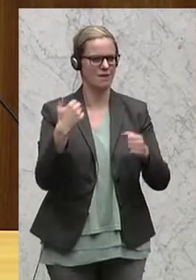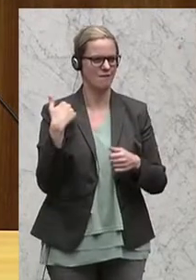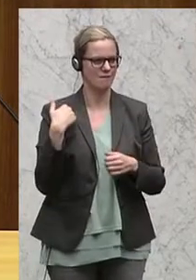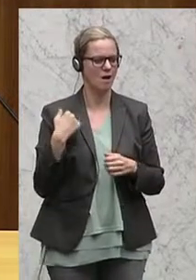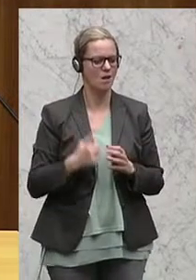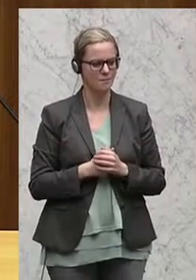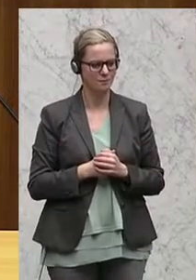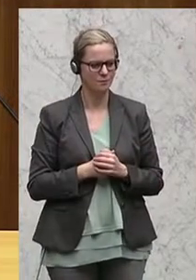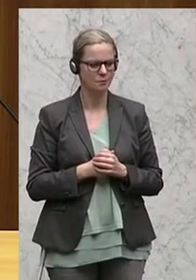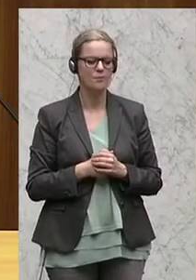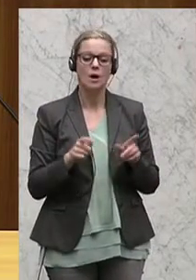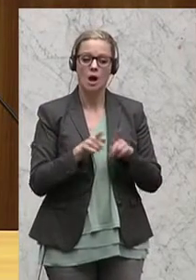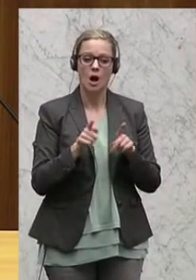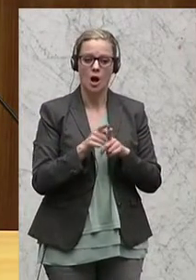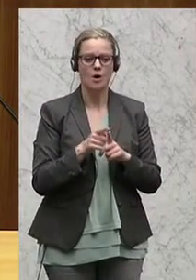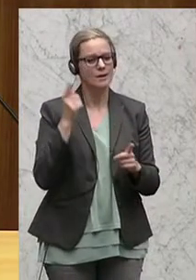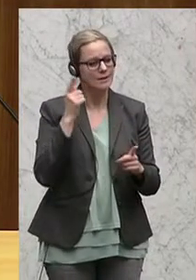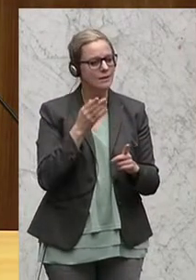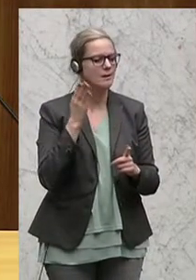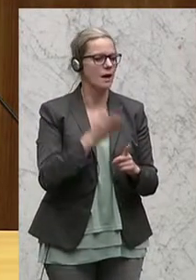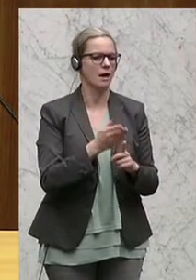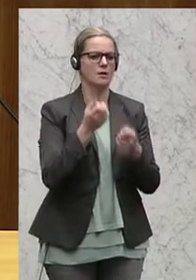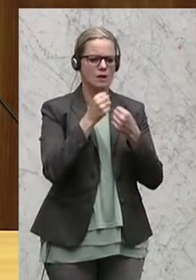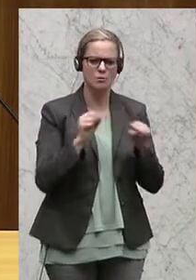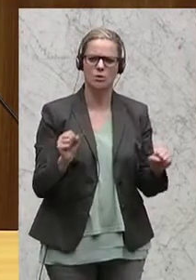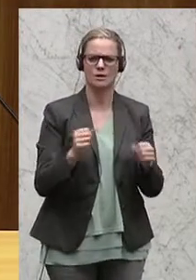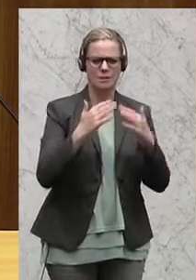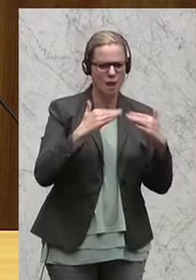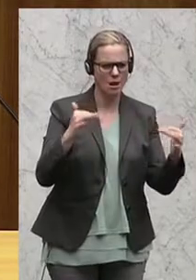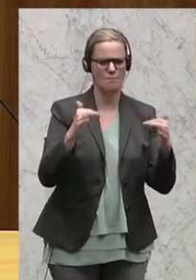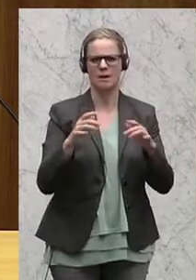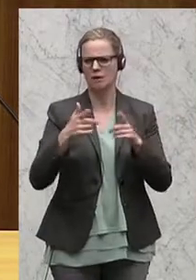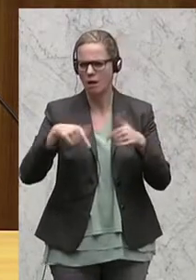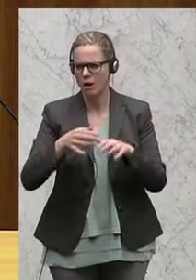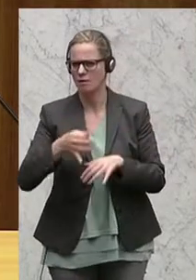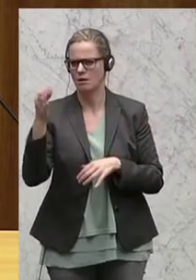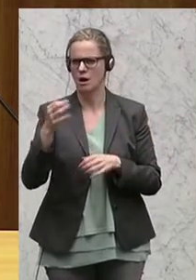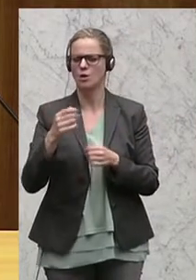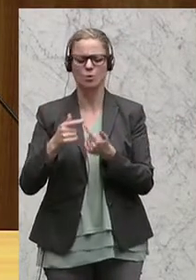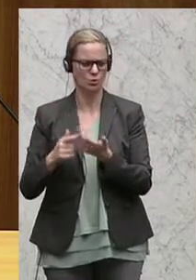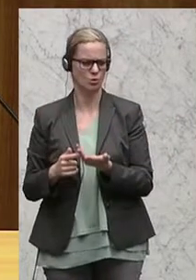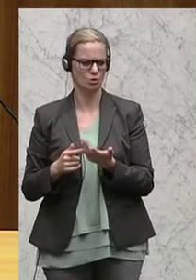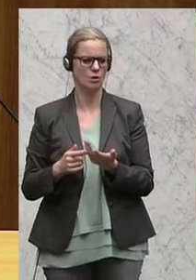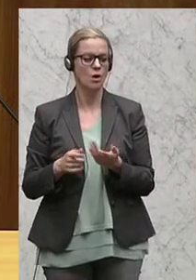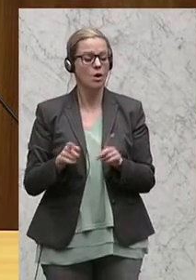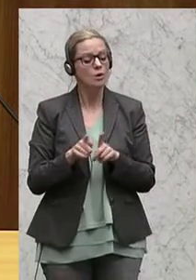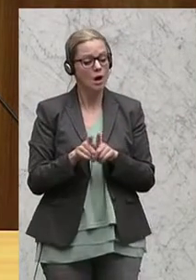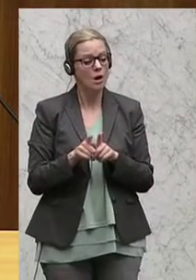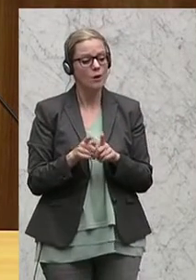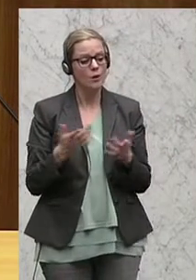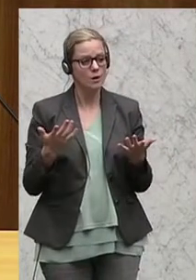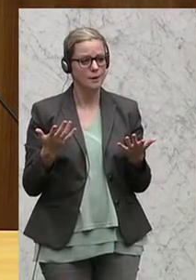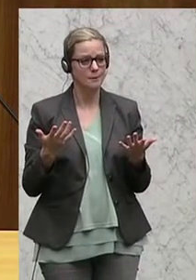Demokratie im Rahmen der Parlamente, des Bundesrates und der Landtage dem gegenüber steht. Und das ist ja auch